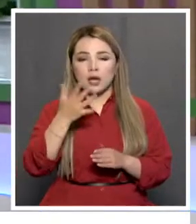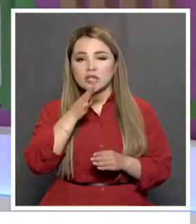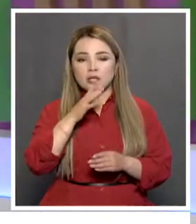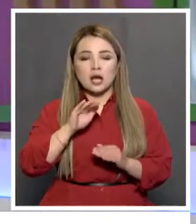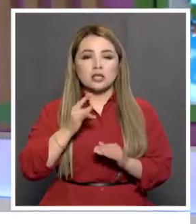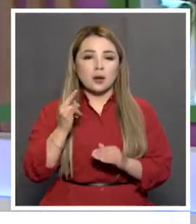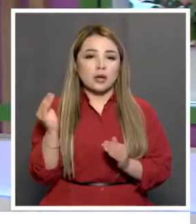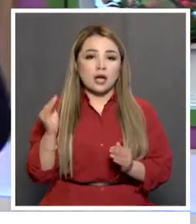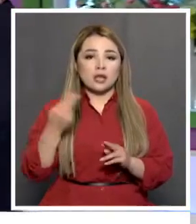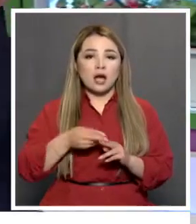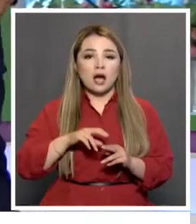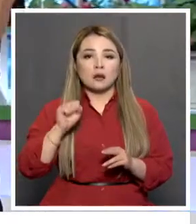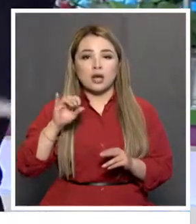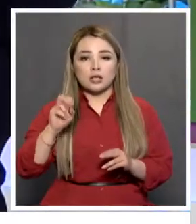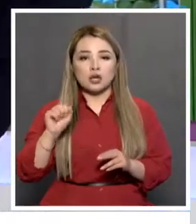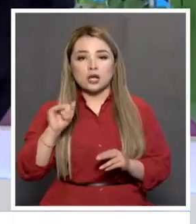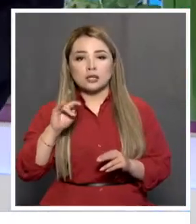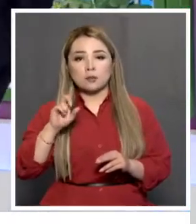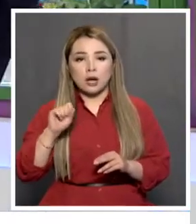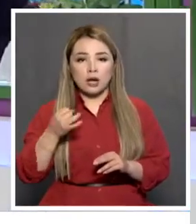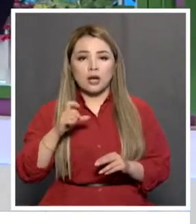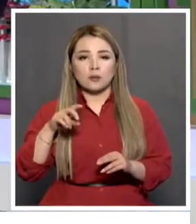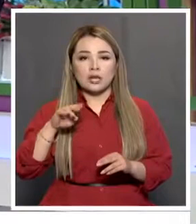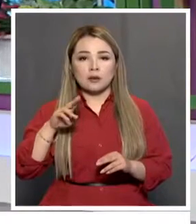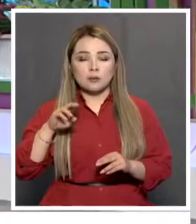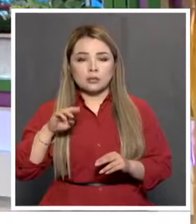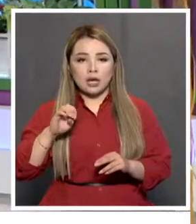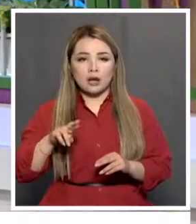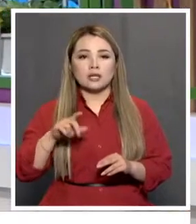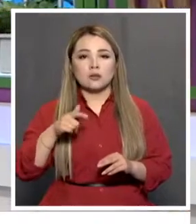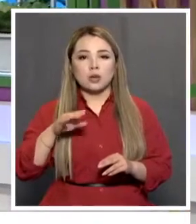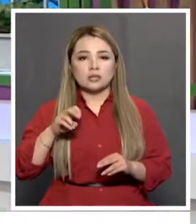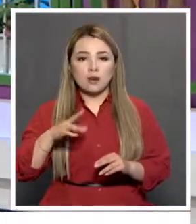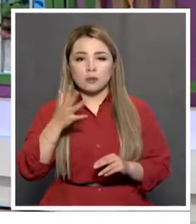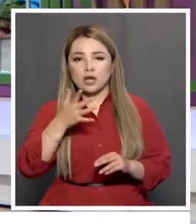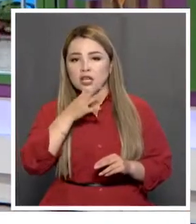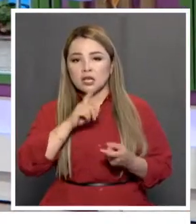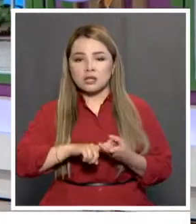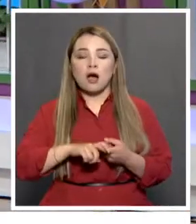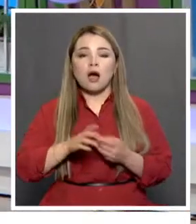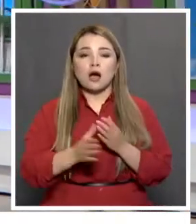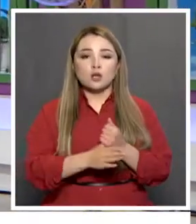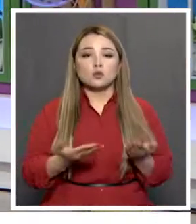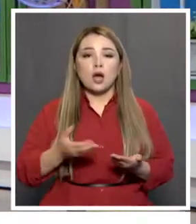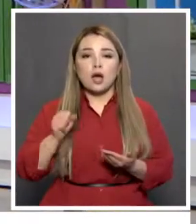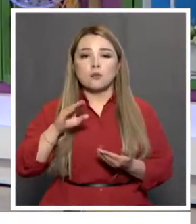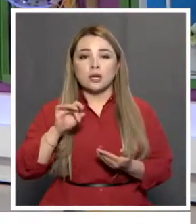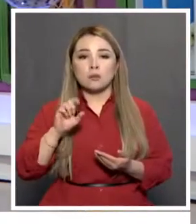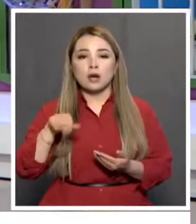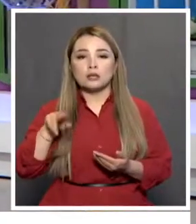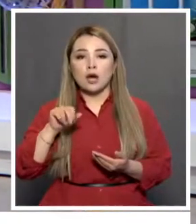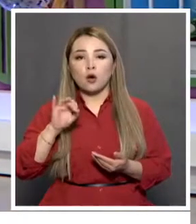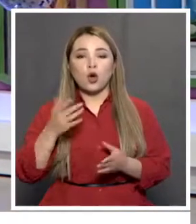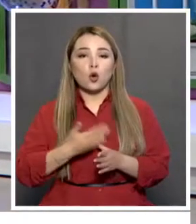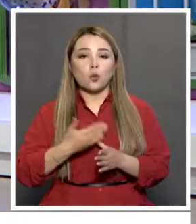сәби Алима Жаңабай мен эпилепсия гиплазия дертіне шалдыққан 5 жасар Атырау тұрғыны Әмір Батақовта көмек